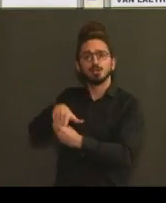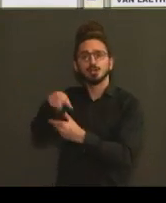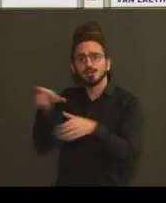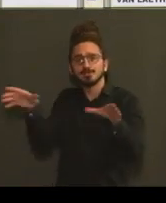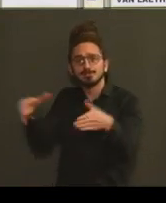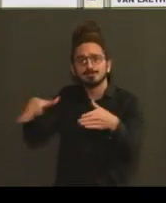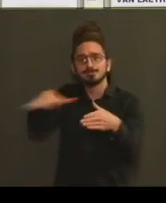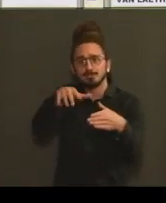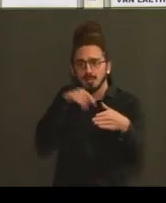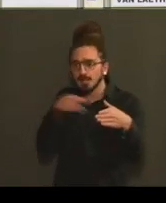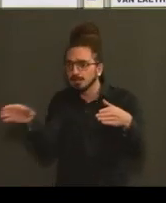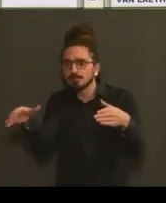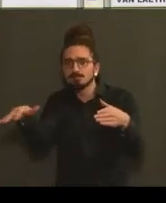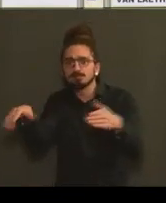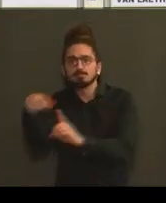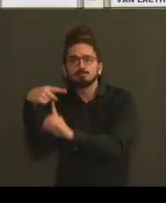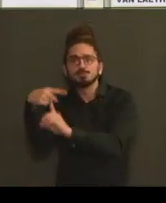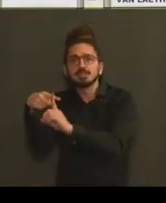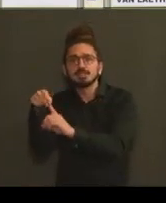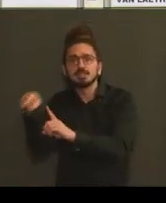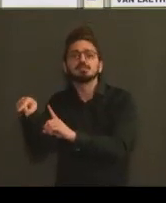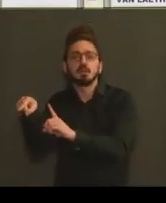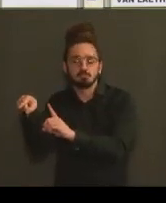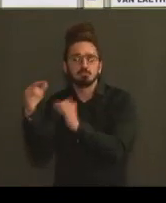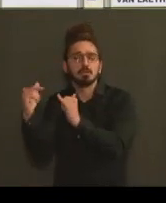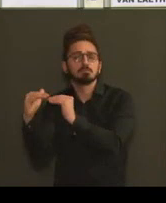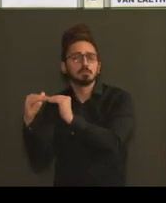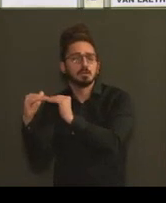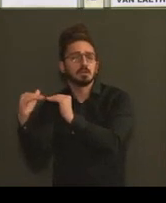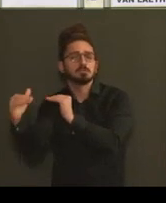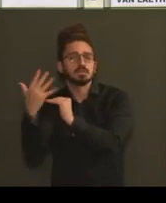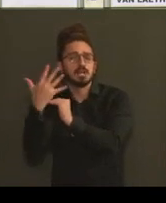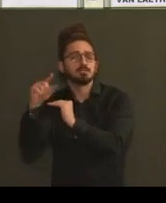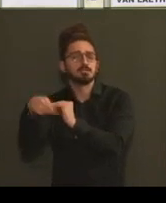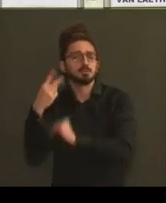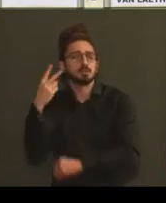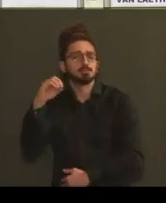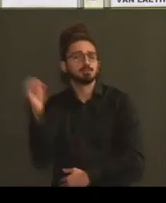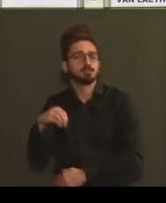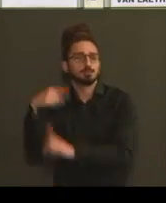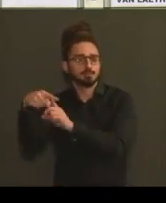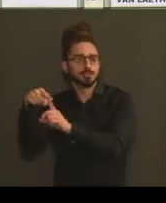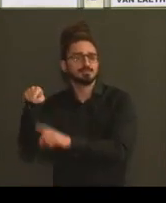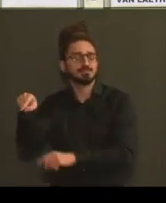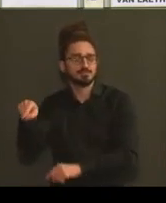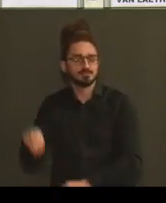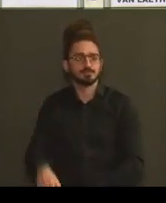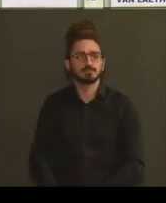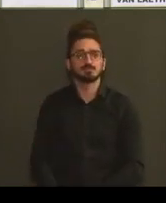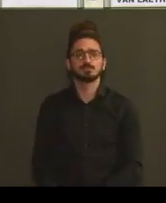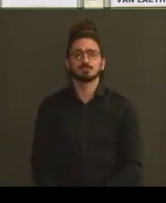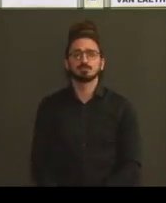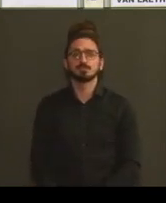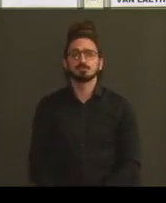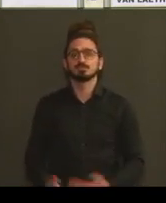varie entre 5 et 5,4% à peu près. Il est de 5,2% actuellement. Et donc tout ceci entre toujours